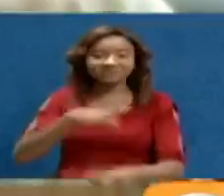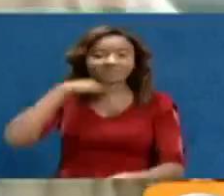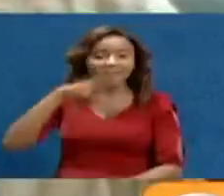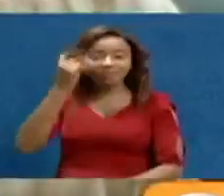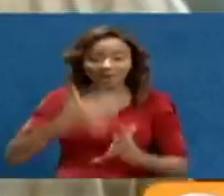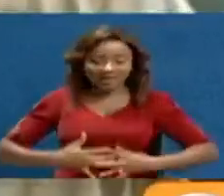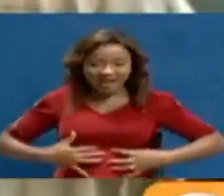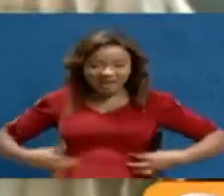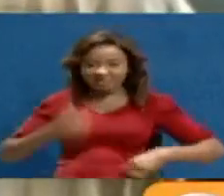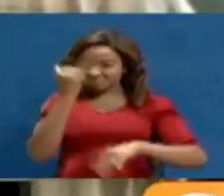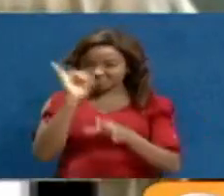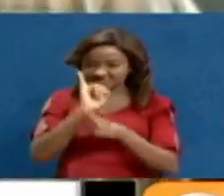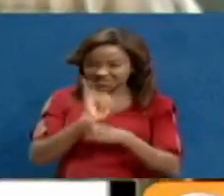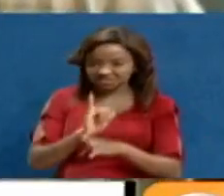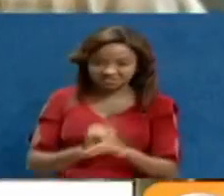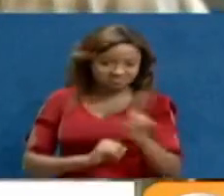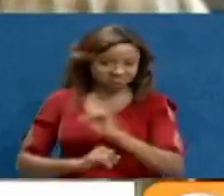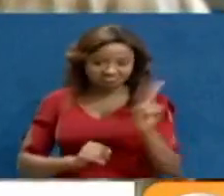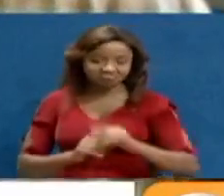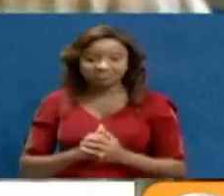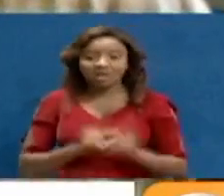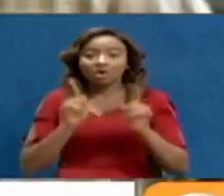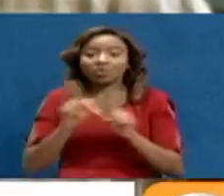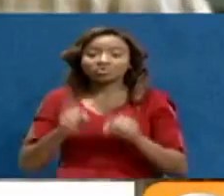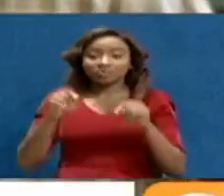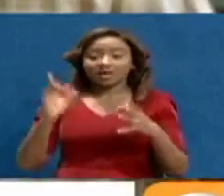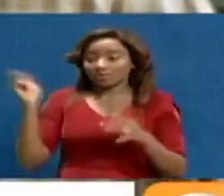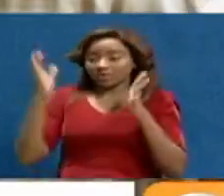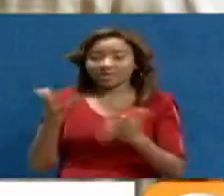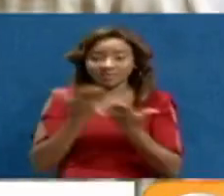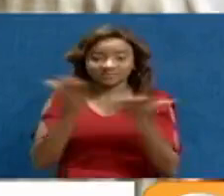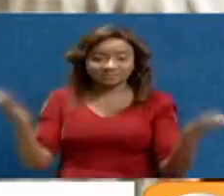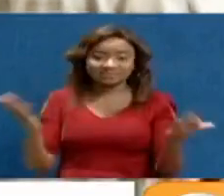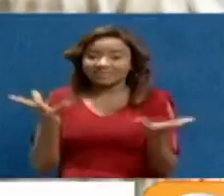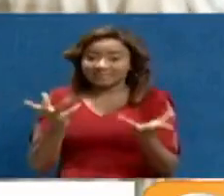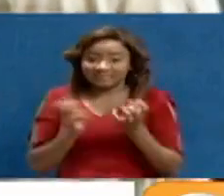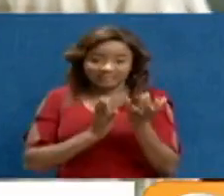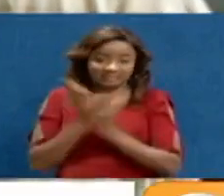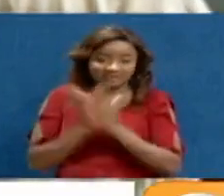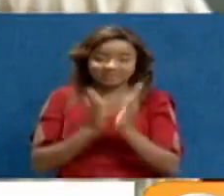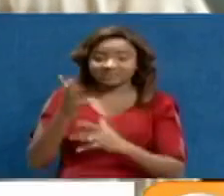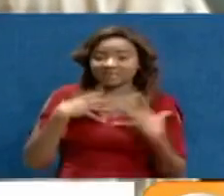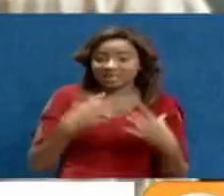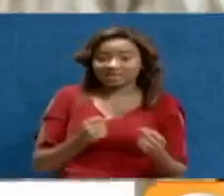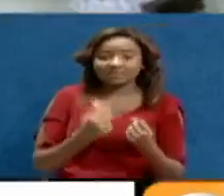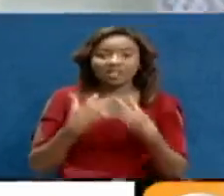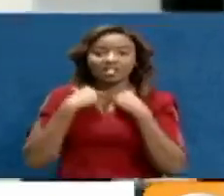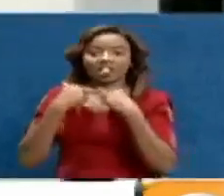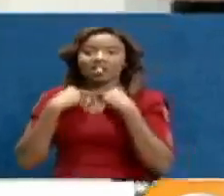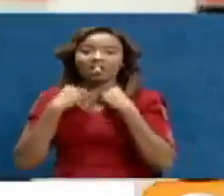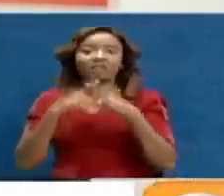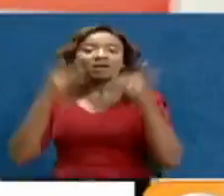sababu ya internship. Na sasa Wakenya wanaohitaji huduma hizo wameachwa solemba bila kufahamu